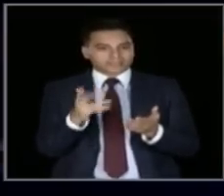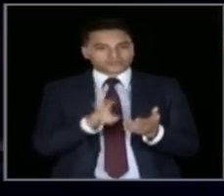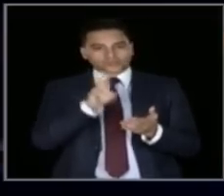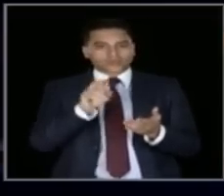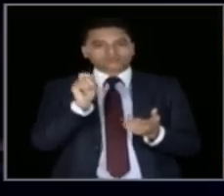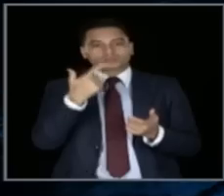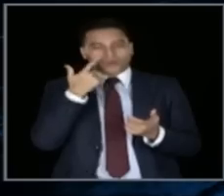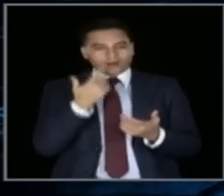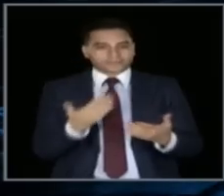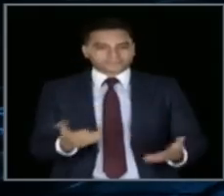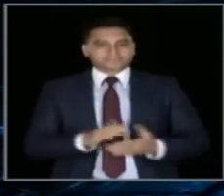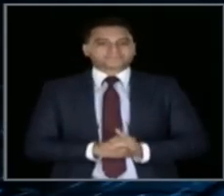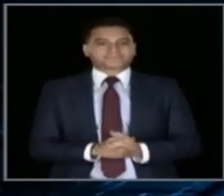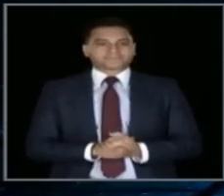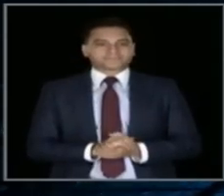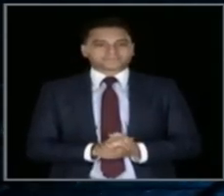هي سؤال السرعة.